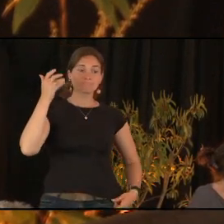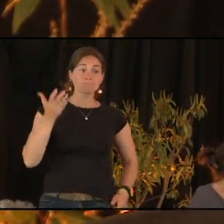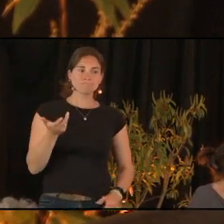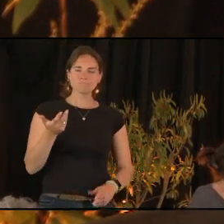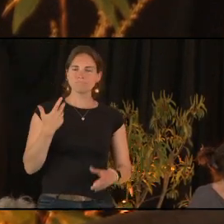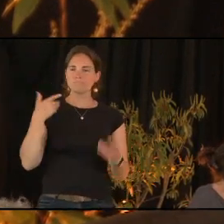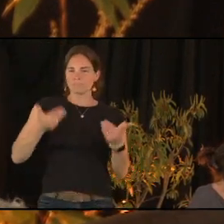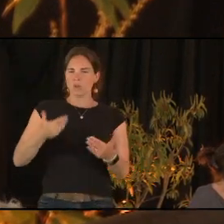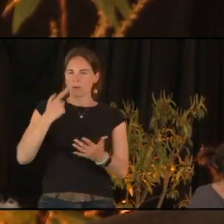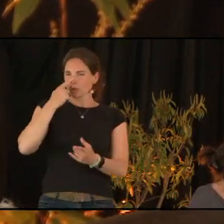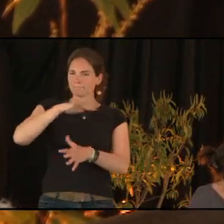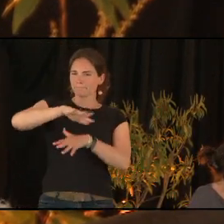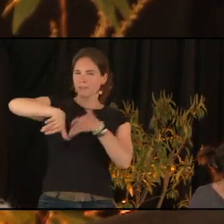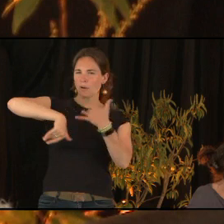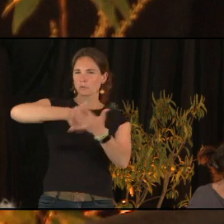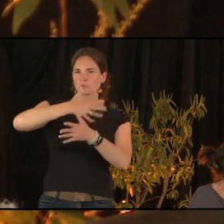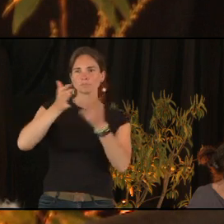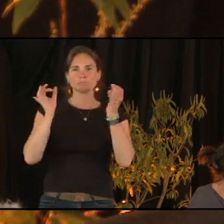espèce de mélange